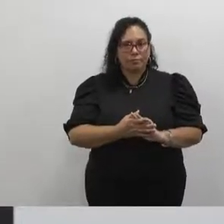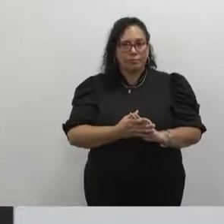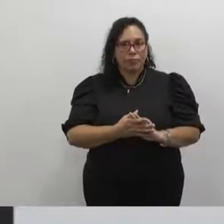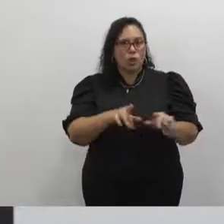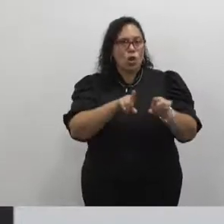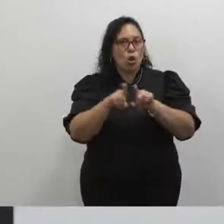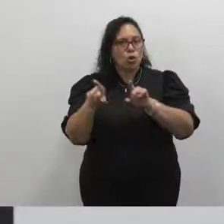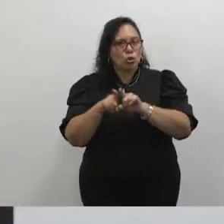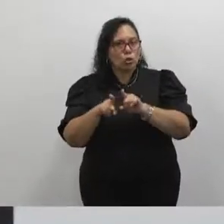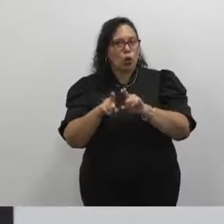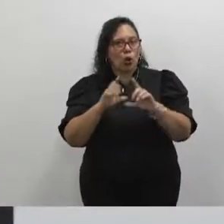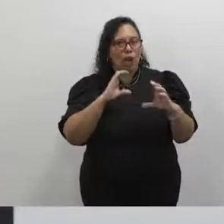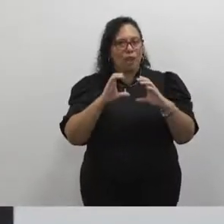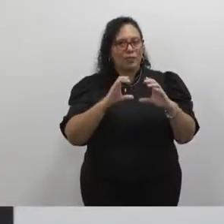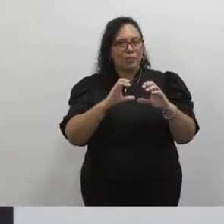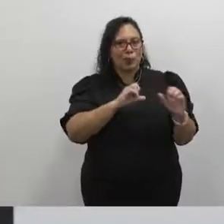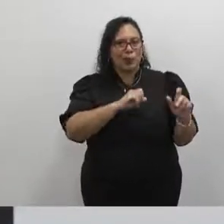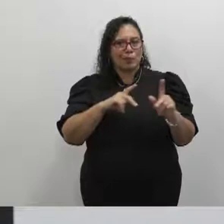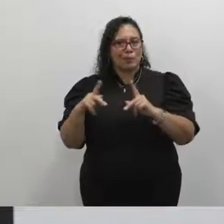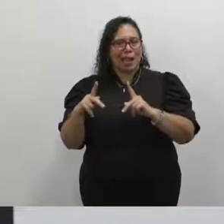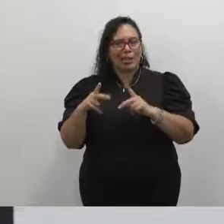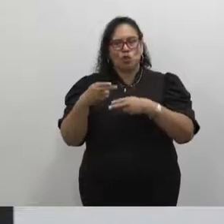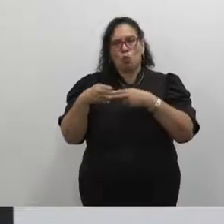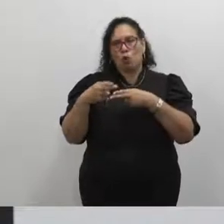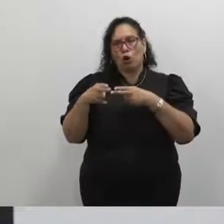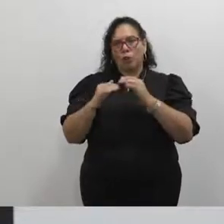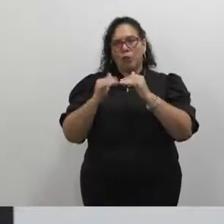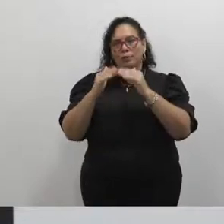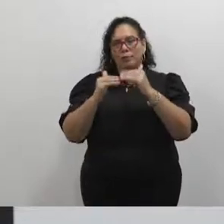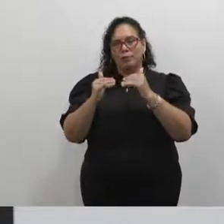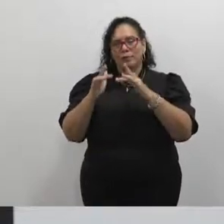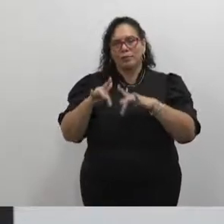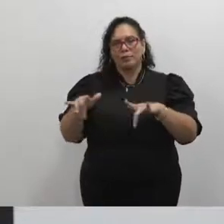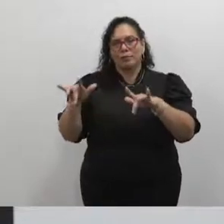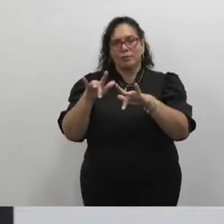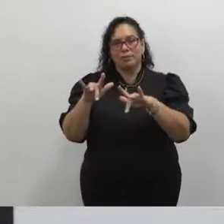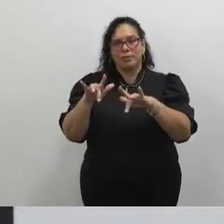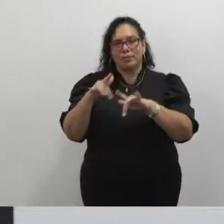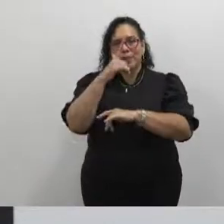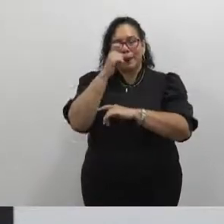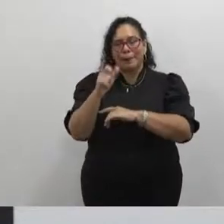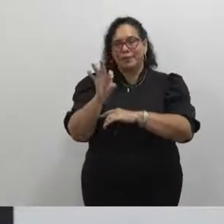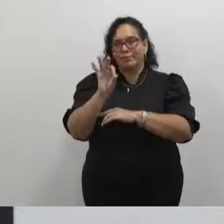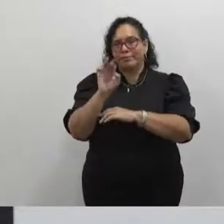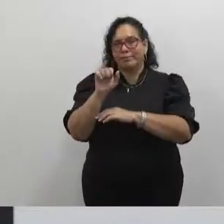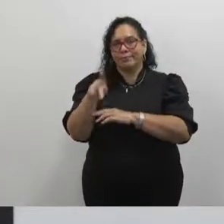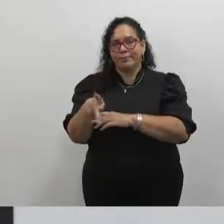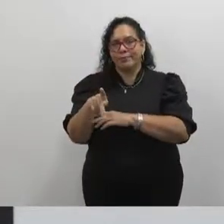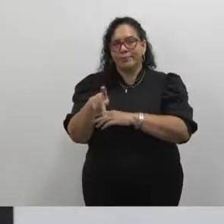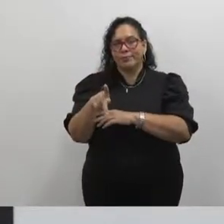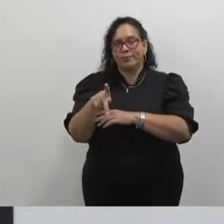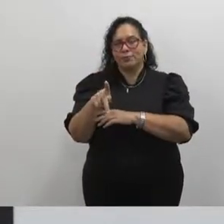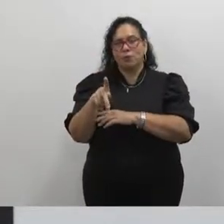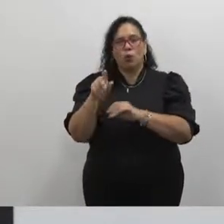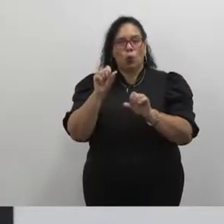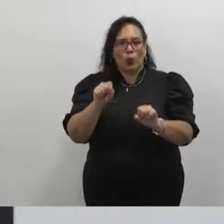cà chia có ông bị nên là cá đầm bay không mấy cho chúng muốn nó cứ thả mơ